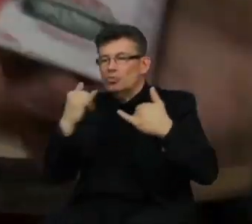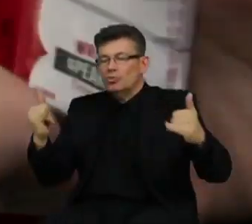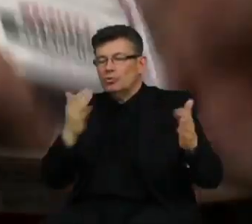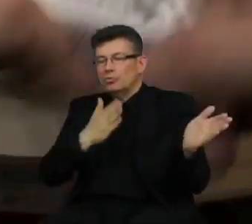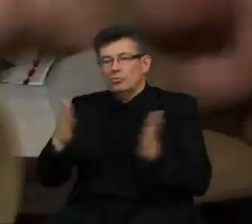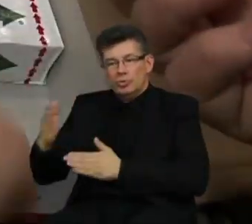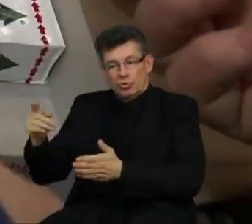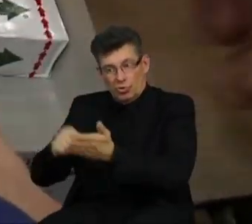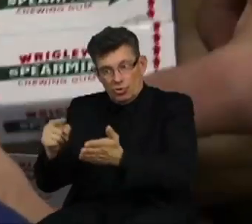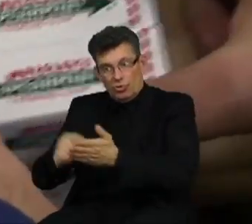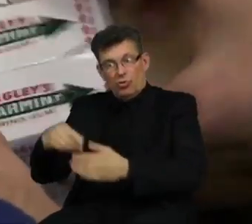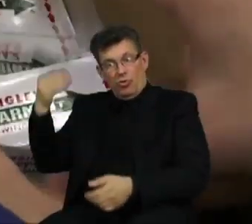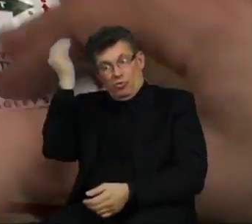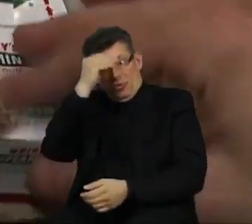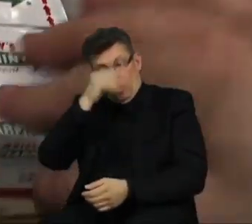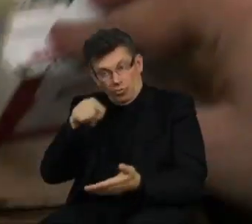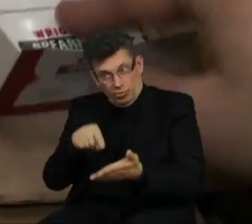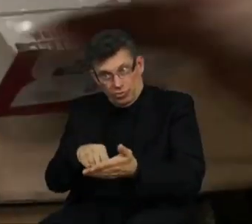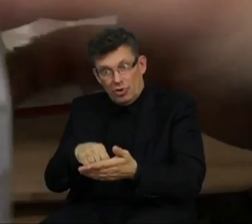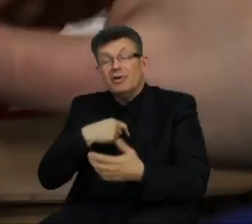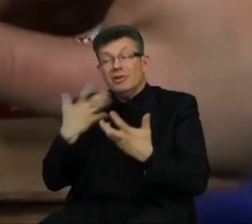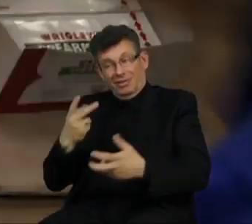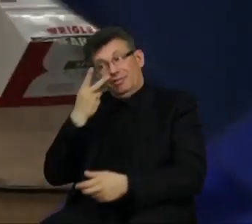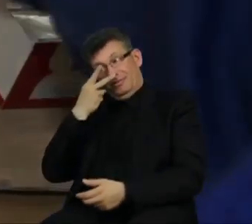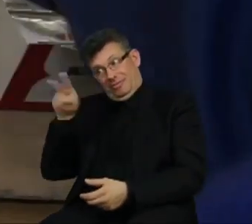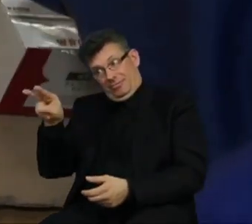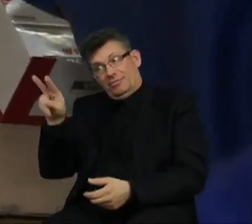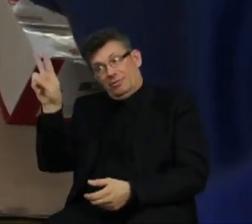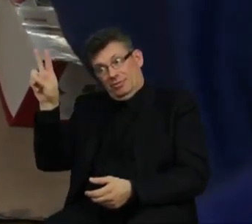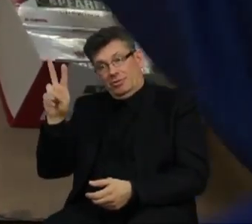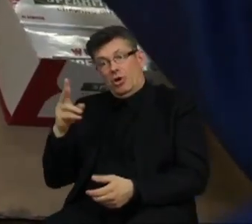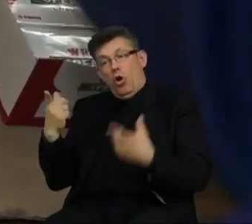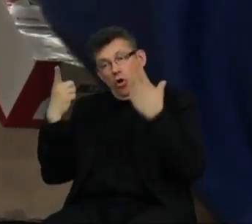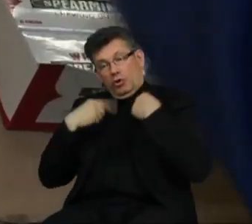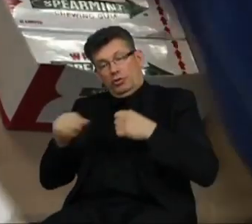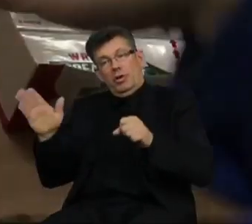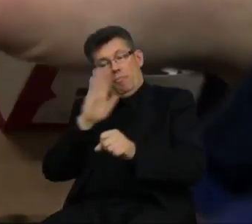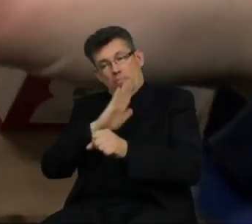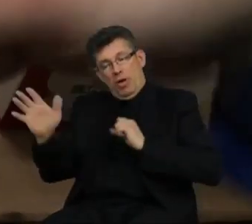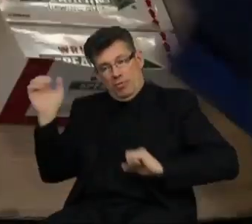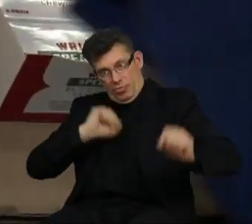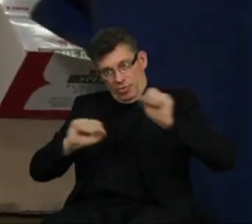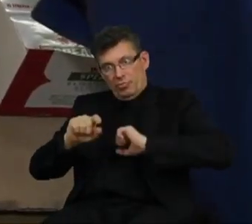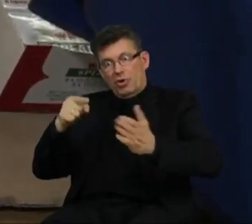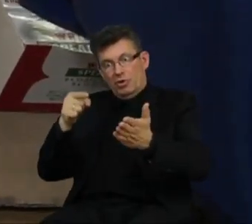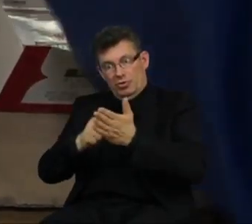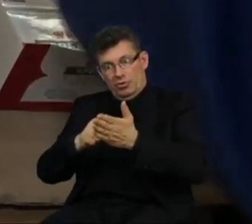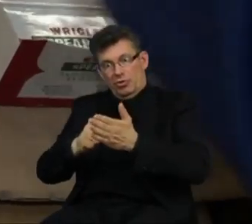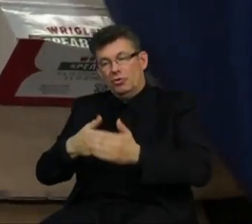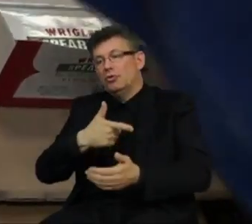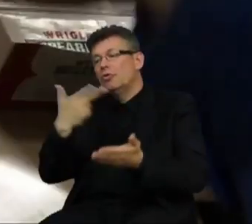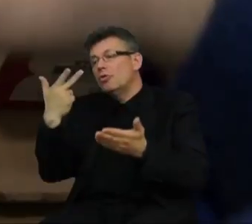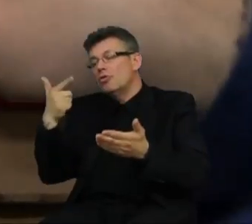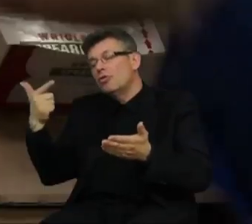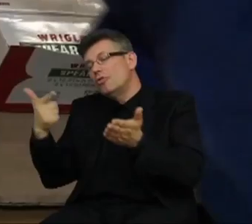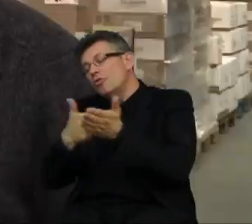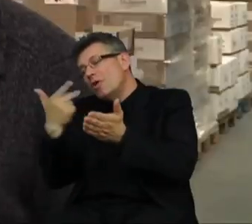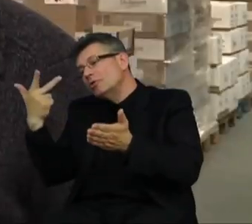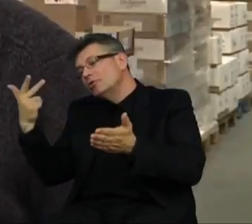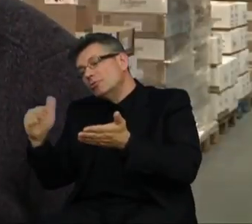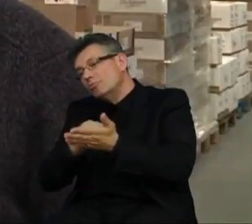Naszykować coś takiego i nauczyć się, to naprawdę chciałbym zobaczyć osobę absolutnie pełnosprawną, która by się tego w 2 albo w 3 miesiące